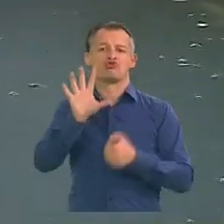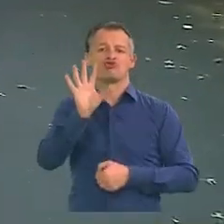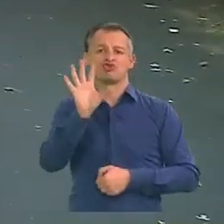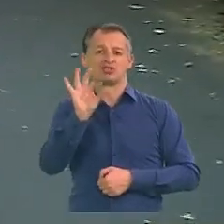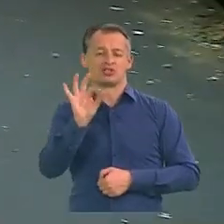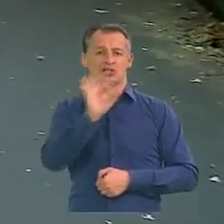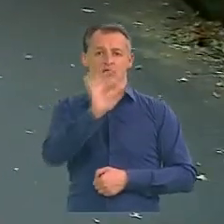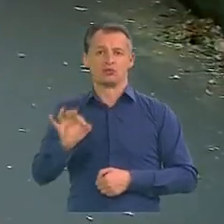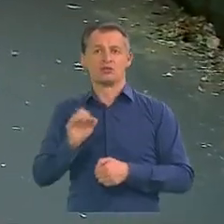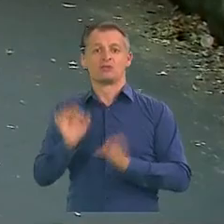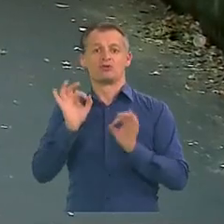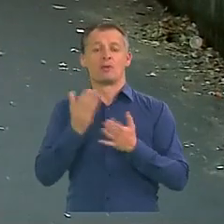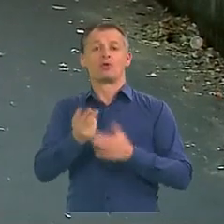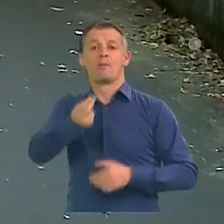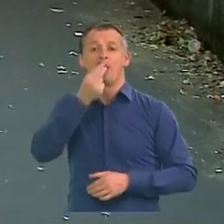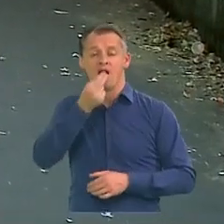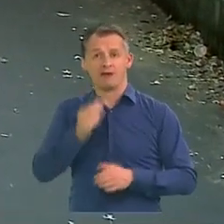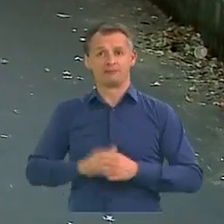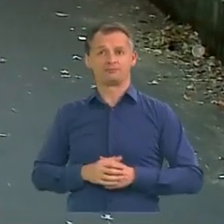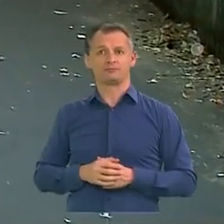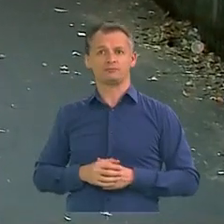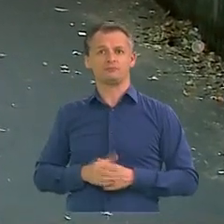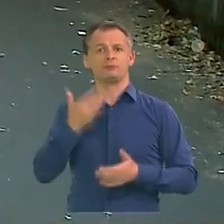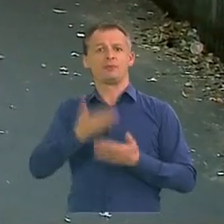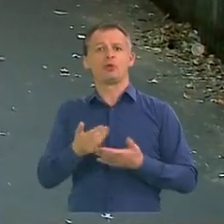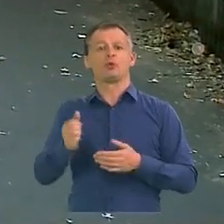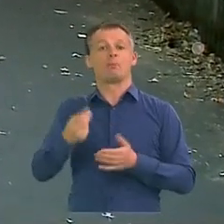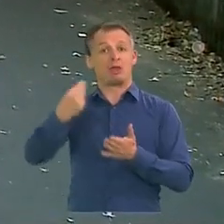pe mâncare, pe costul de chirie